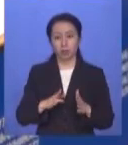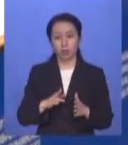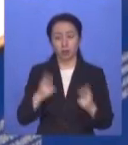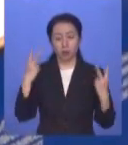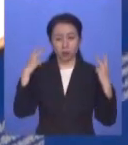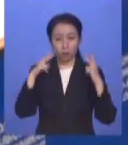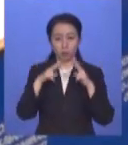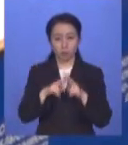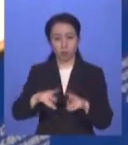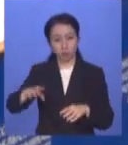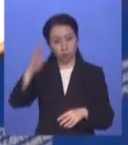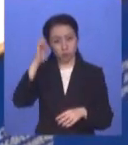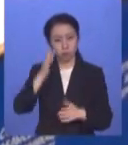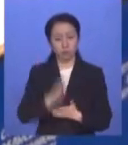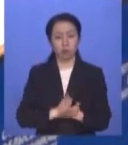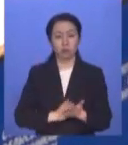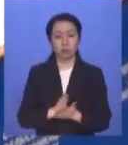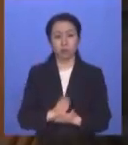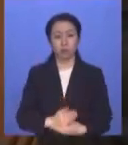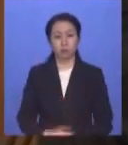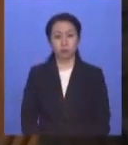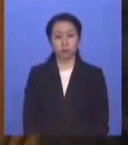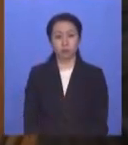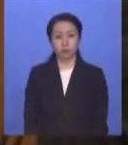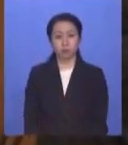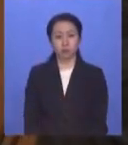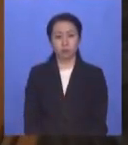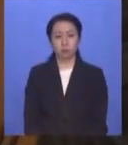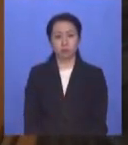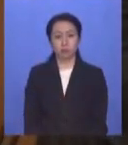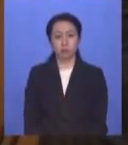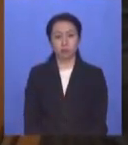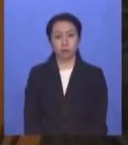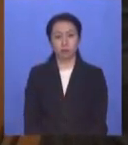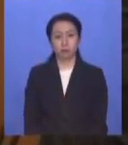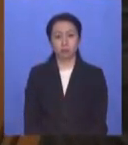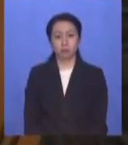университета на государственную службу. Алихан Джексебаев, Урал Амленов, служба новостей.